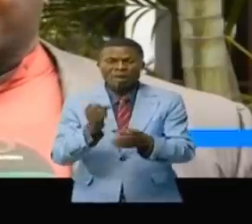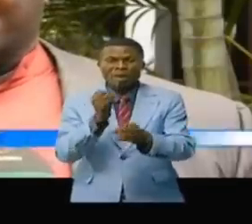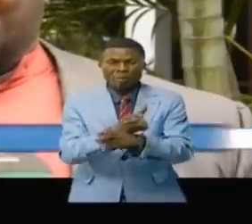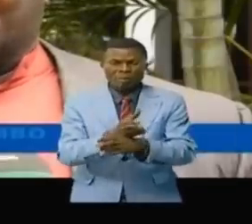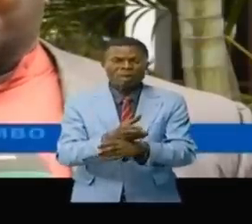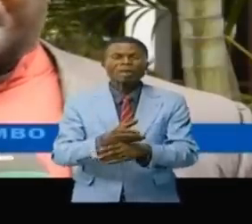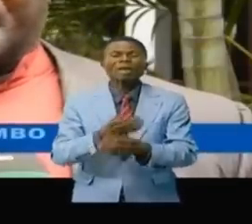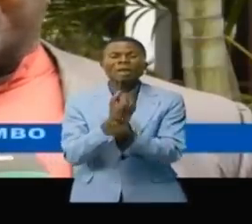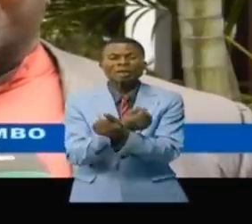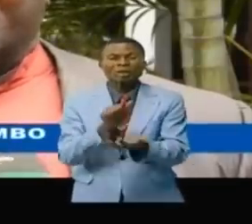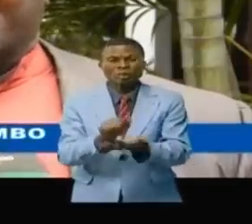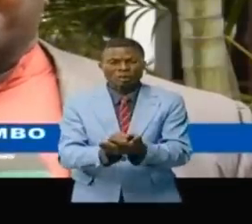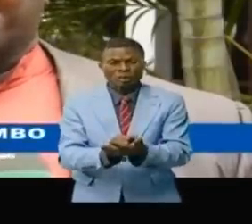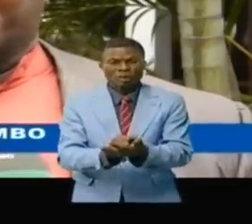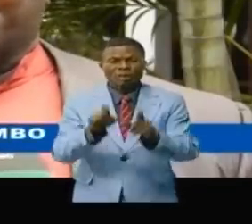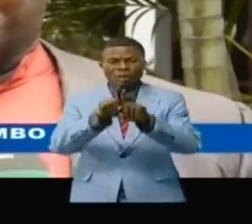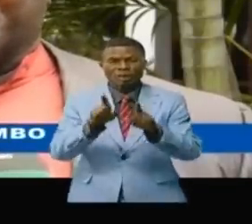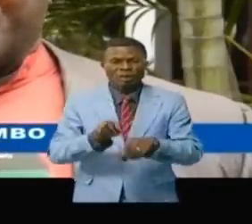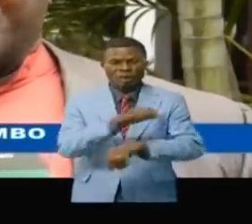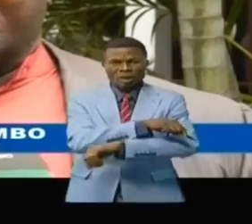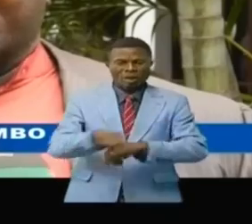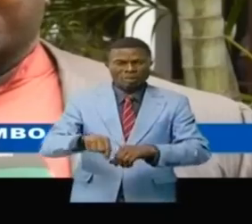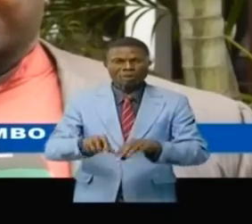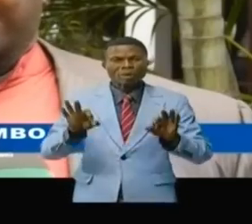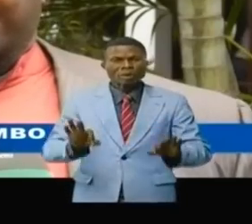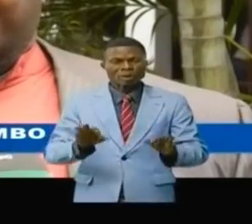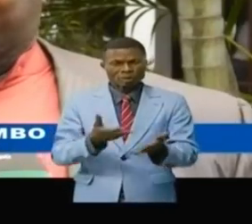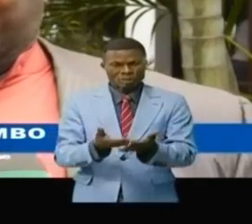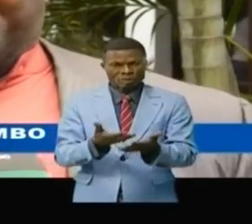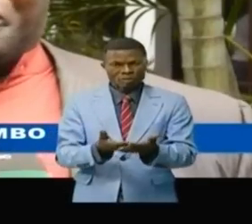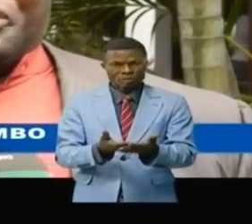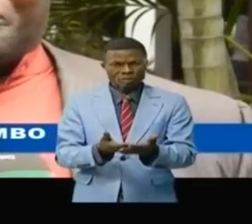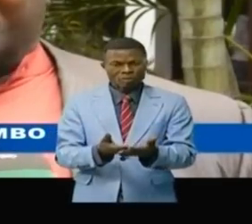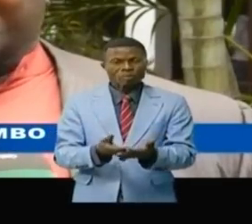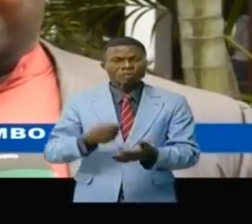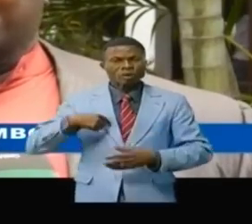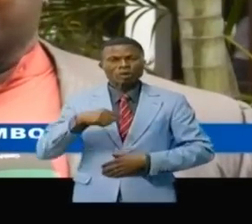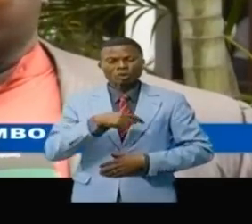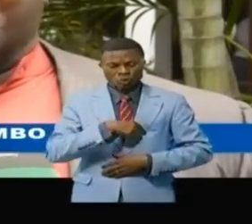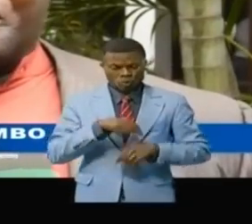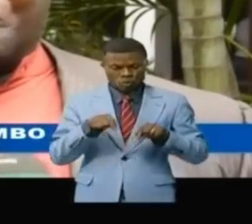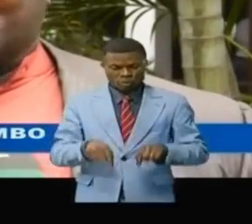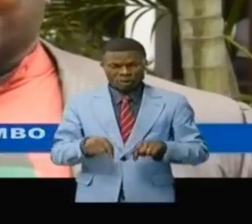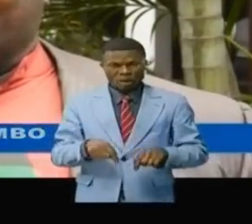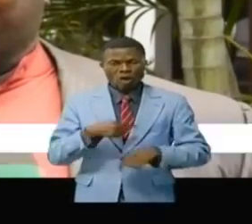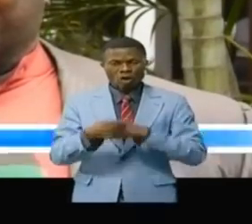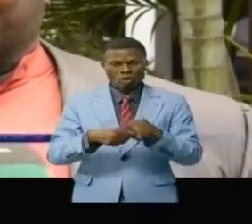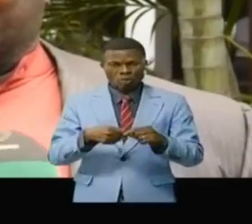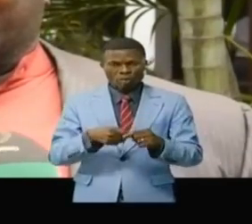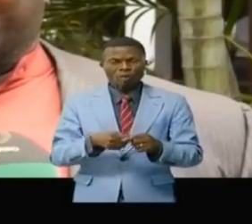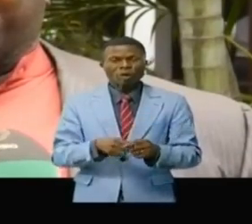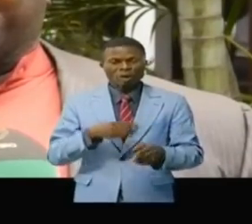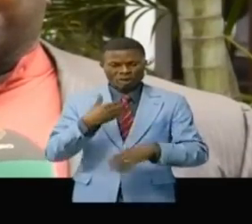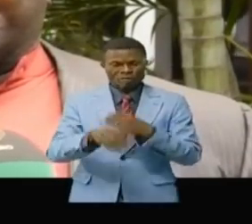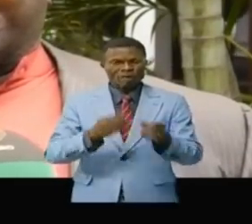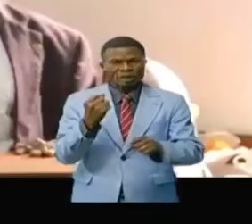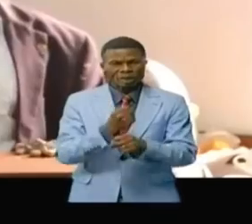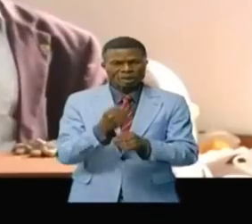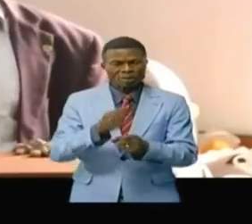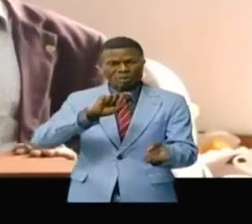ceux-là qui sont concernés, l'administration foncière, celle pour qui nous sommes en train de conduire le